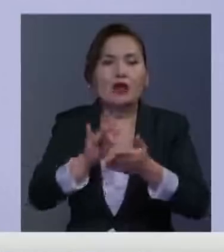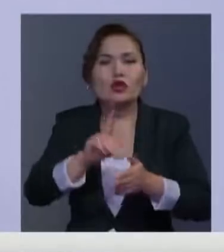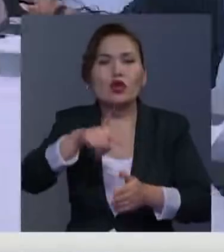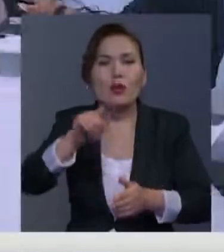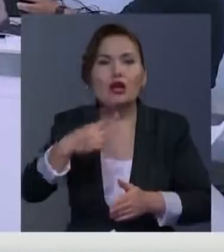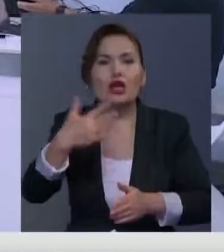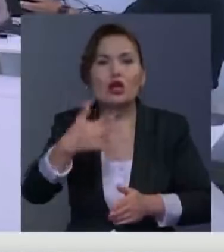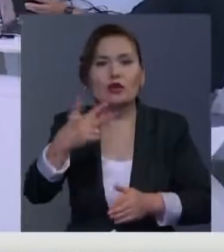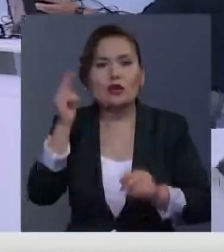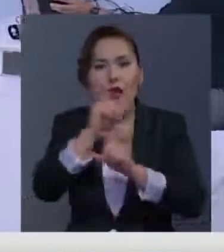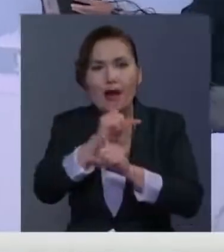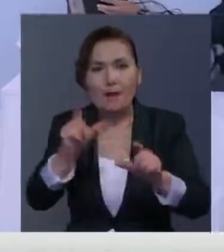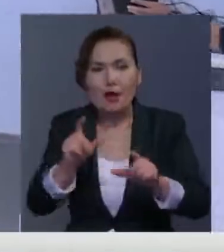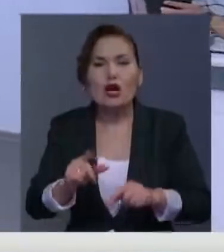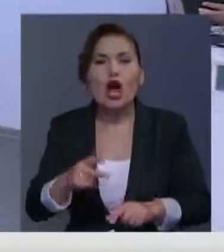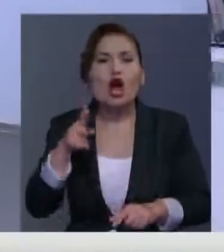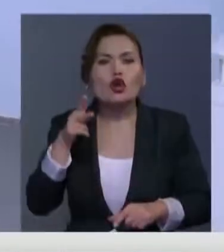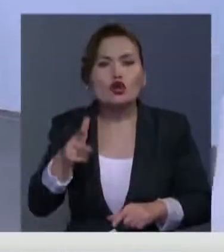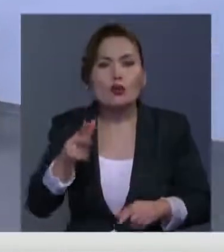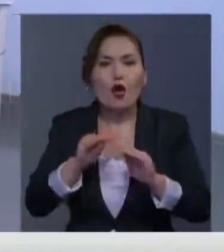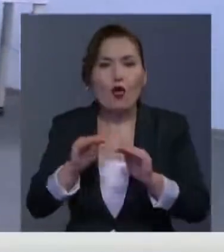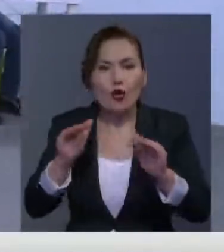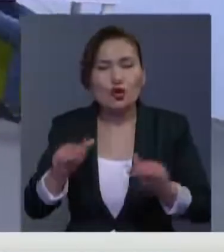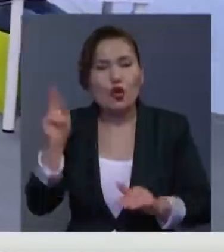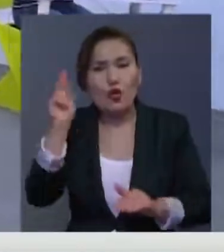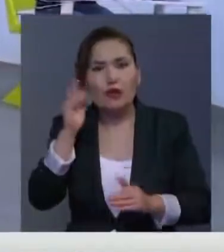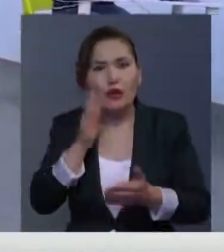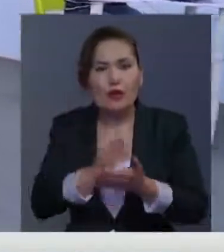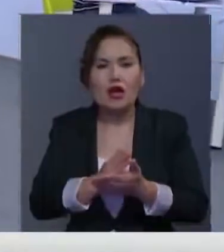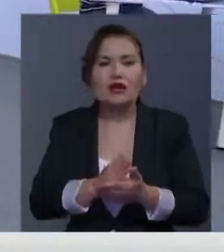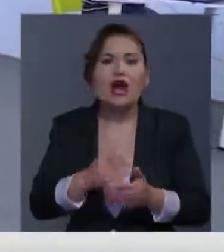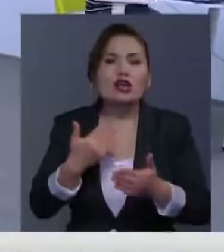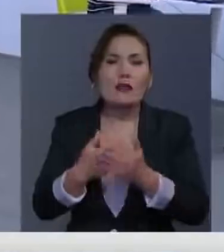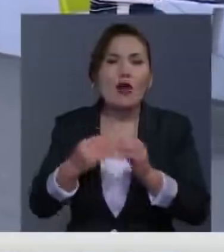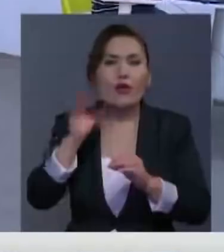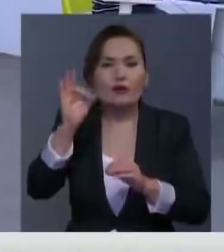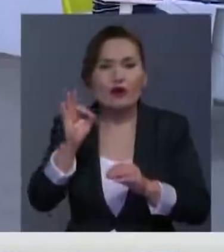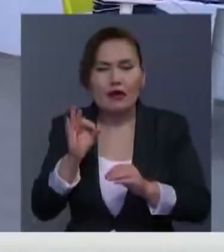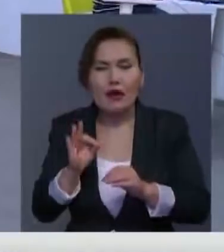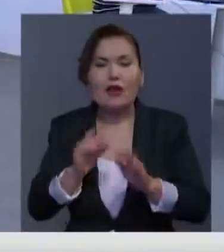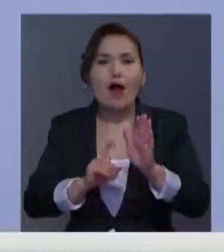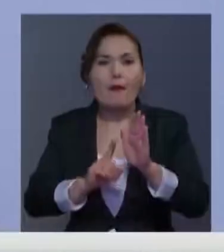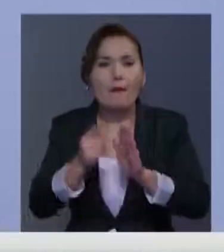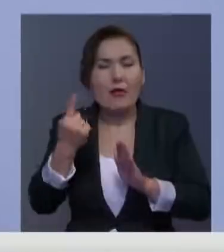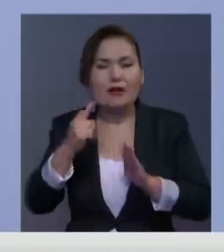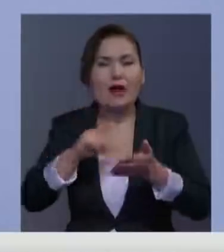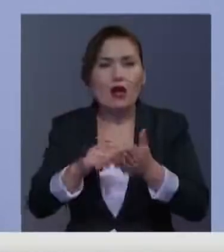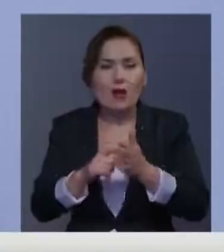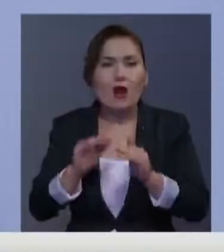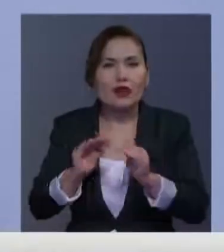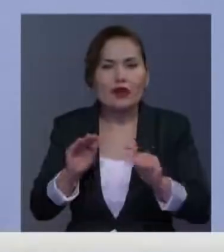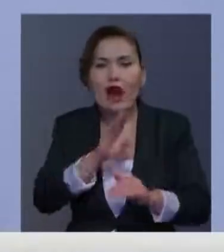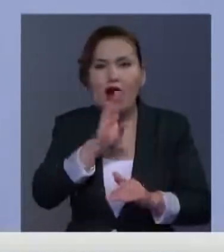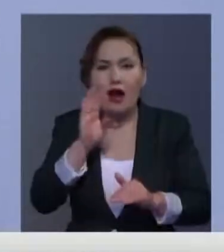ортадағы нөмір 53-ші мектеп лицейді 3000-ға жуық оқушы оқиды. Оның шамамен 10%-ы, яғни бастауыш сынып оқушылары, ата-анасының